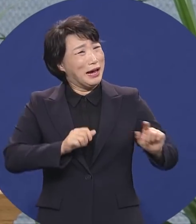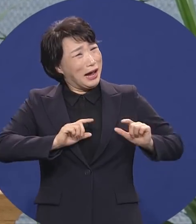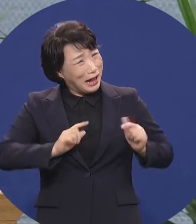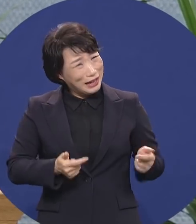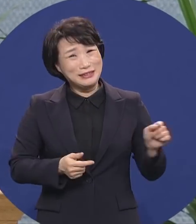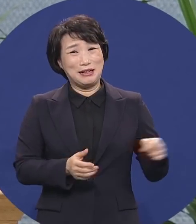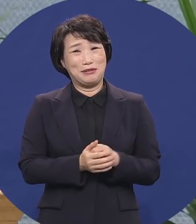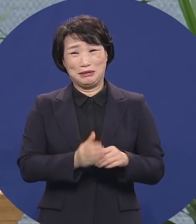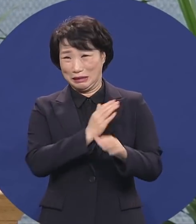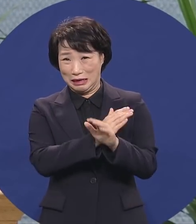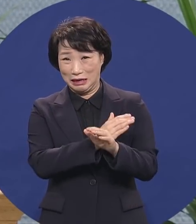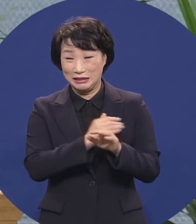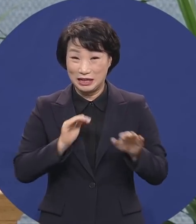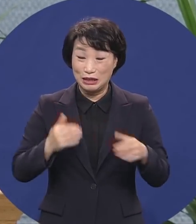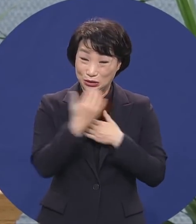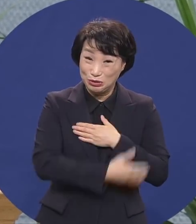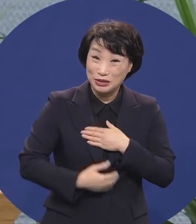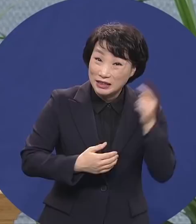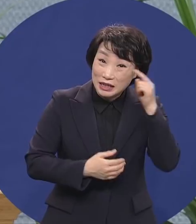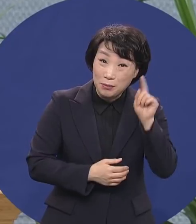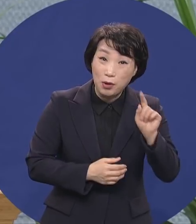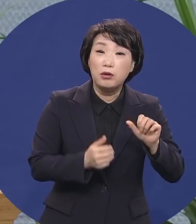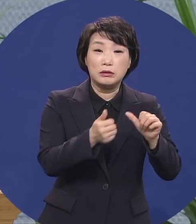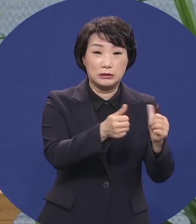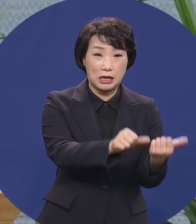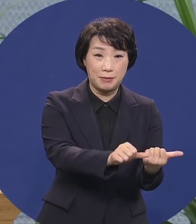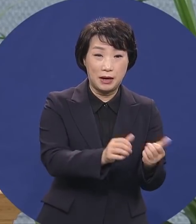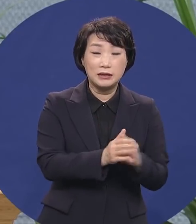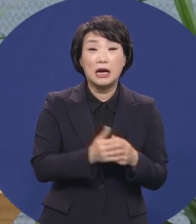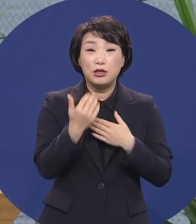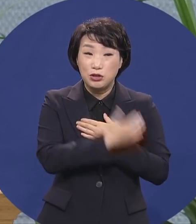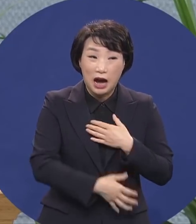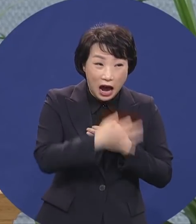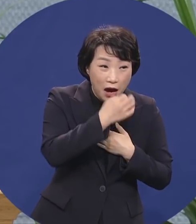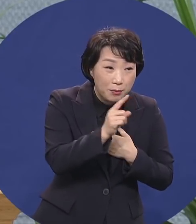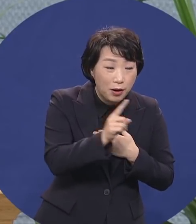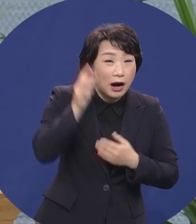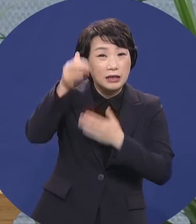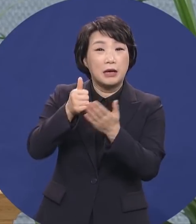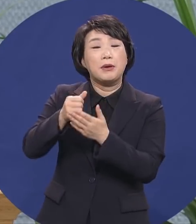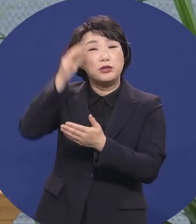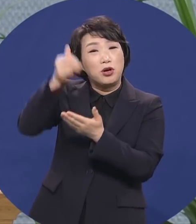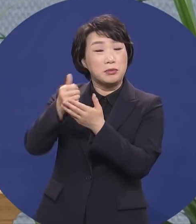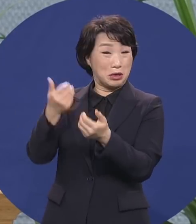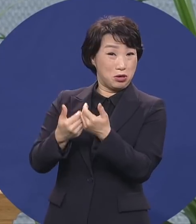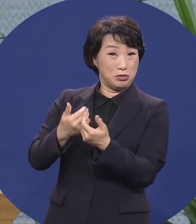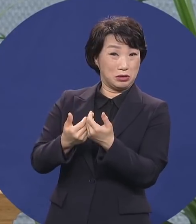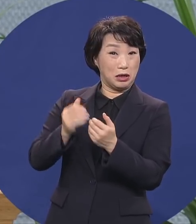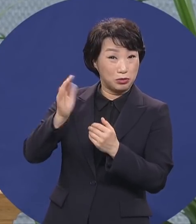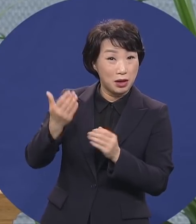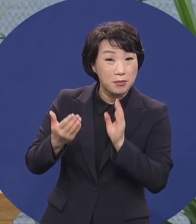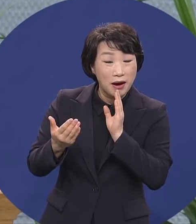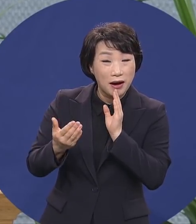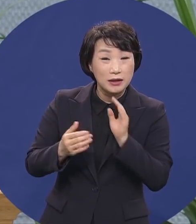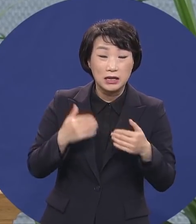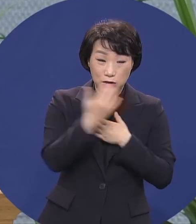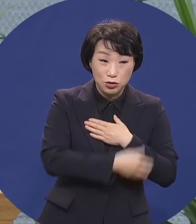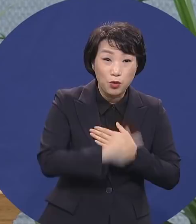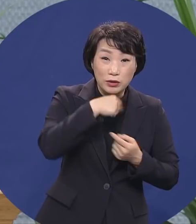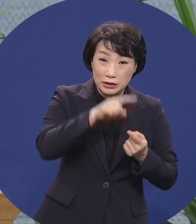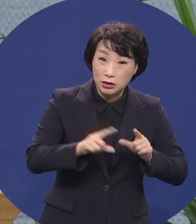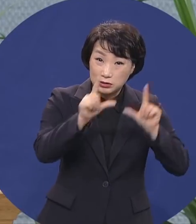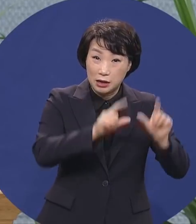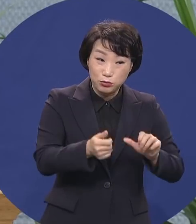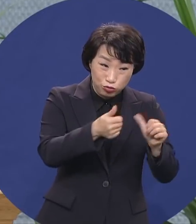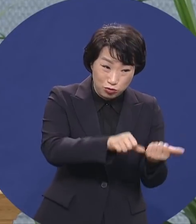아니야. 육신의 생각은 사망이야. 육신의 소욕은 하나님의 성령을 거스려. 육신의 요구대로